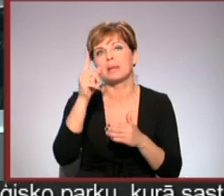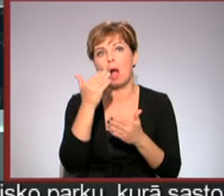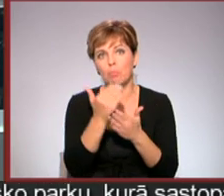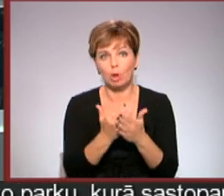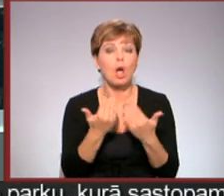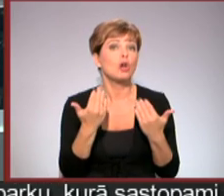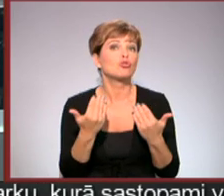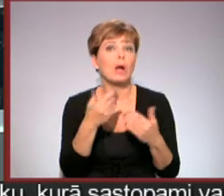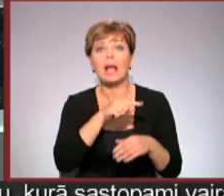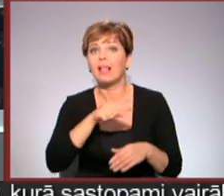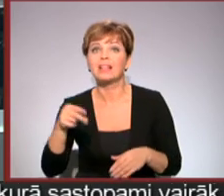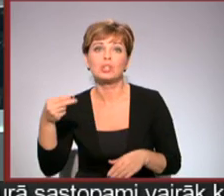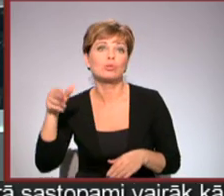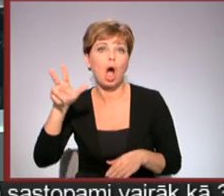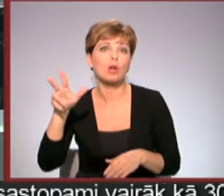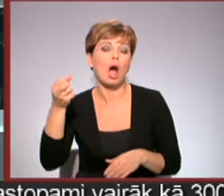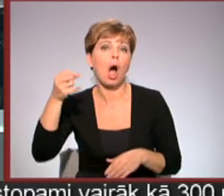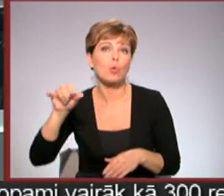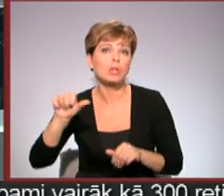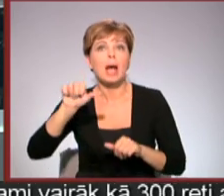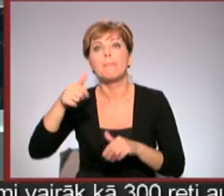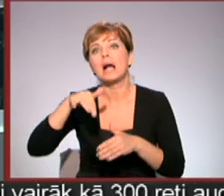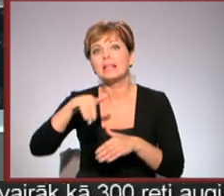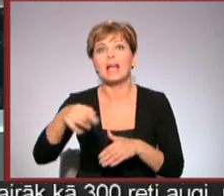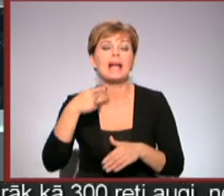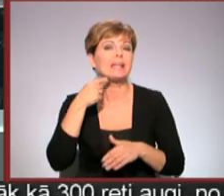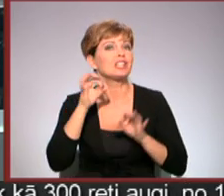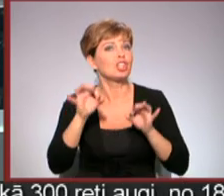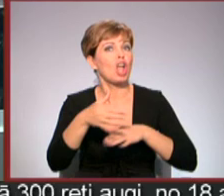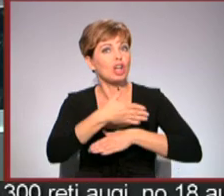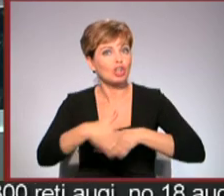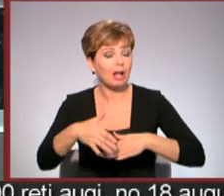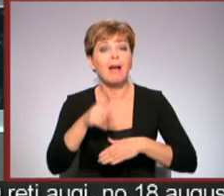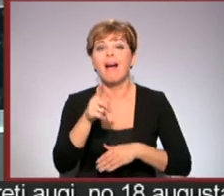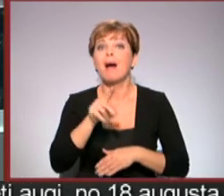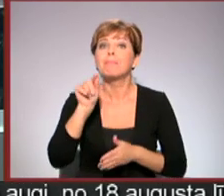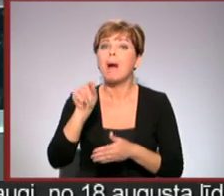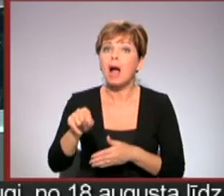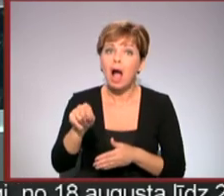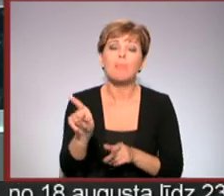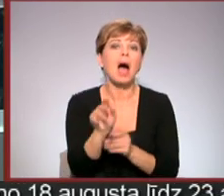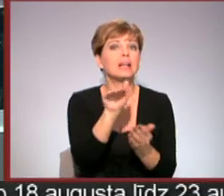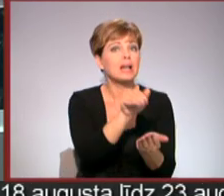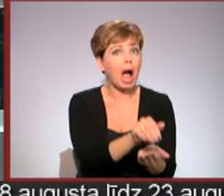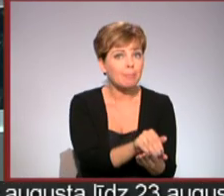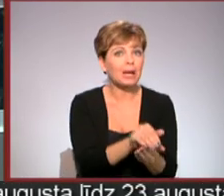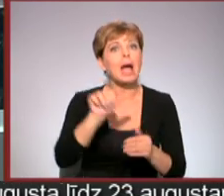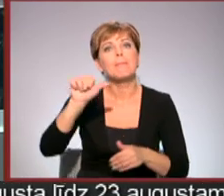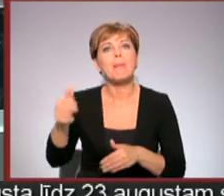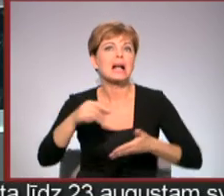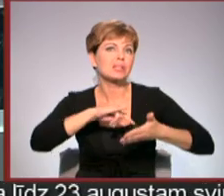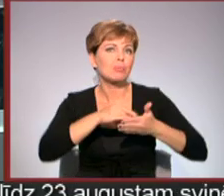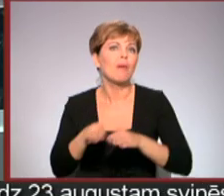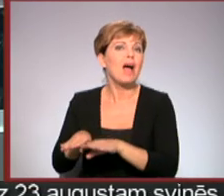Bet no šodienas līdz 28. augustam māksla iziet Rīgas ielās. Ne tikai ielās, bet arī pagalmos un pat kapos. Tie būs mākslas projekti ar